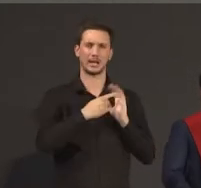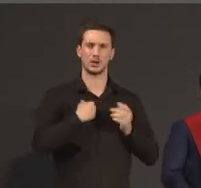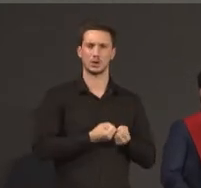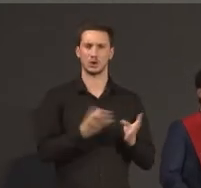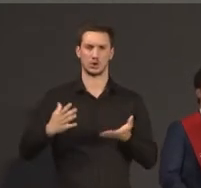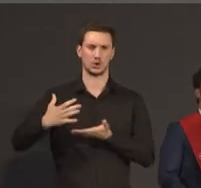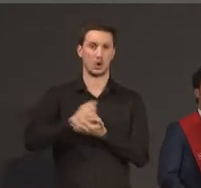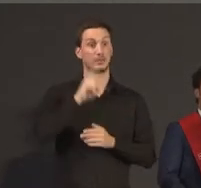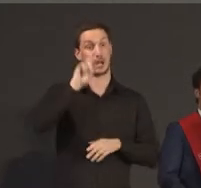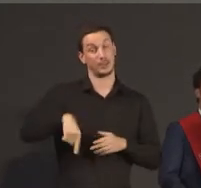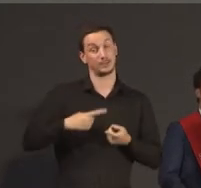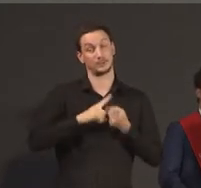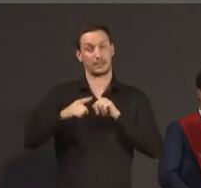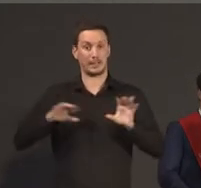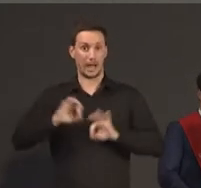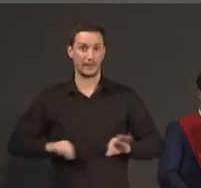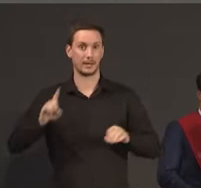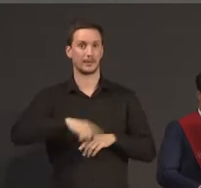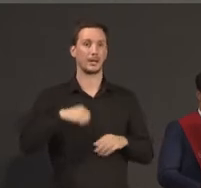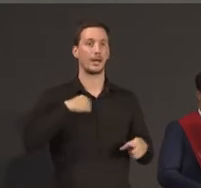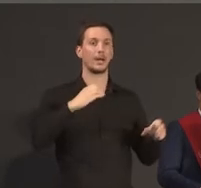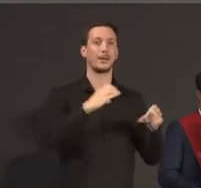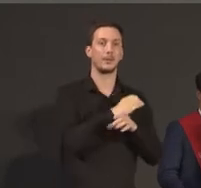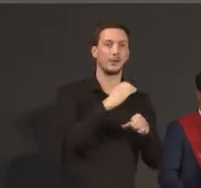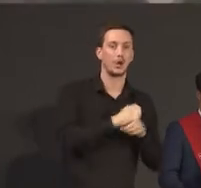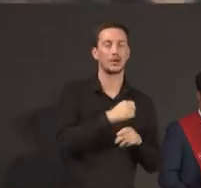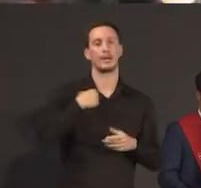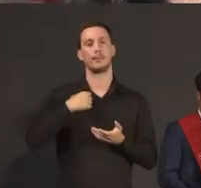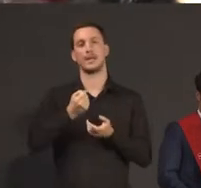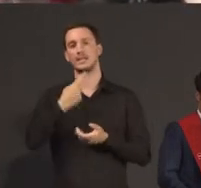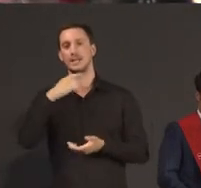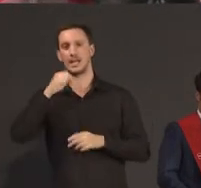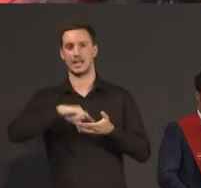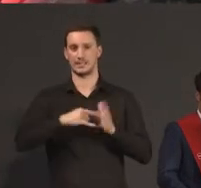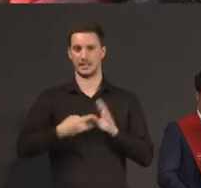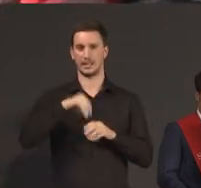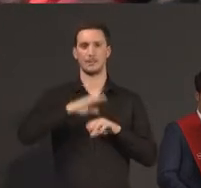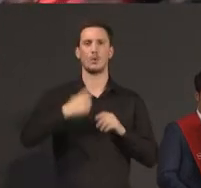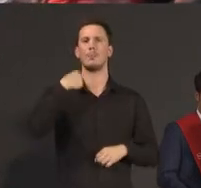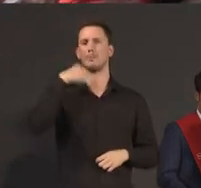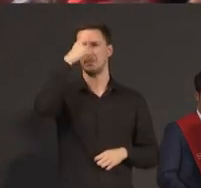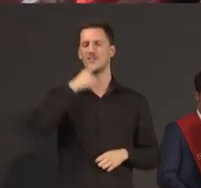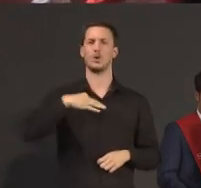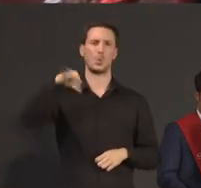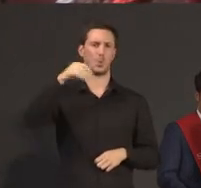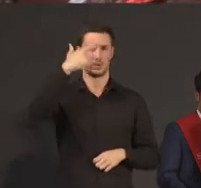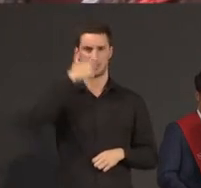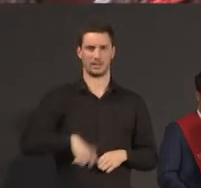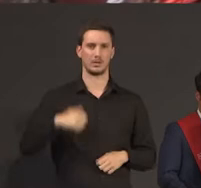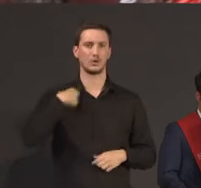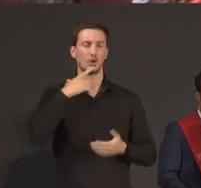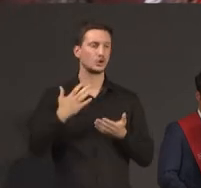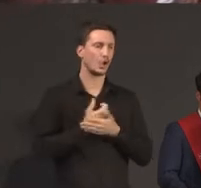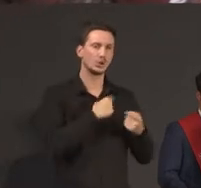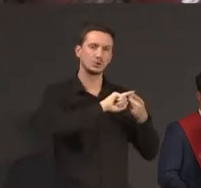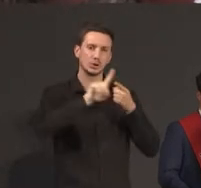però enginyers de res. Entre la biologia, la medicina i l'enginyeria. Però, sens dubte, som un perfil únic. Un perfil que engloba gent de tota